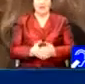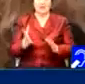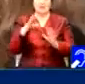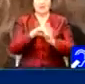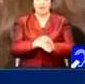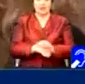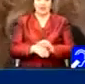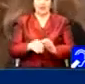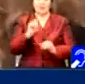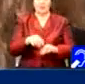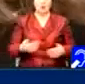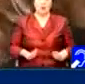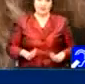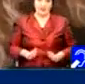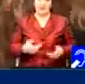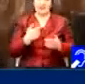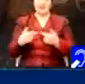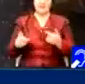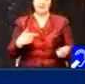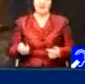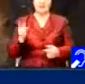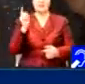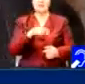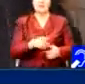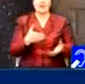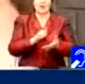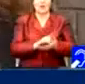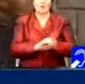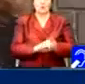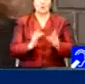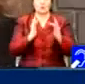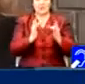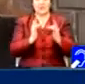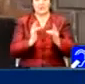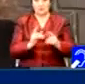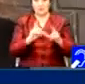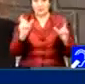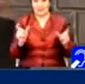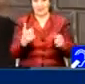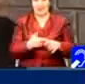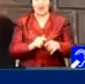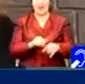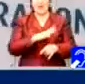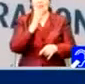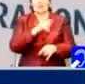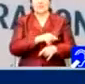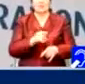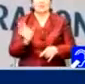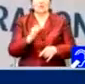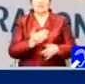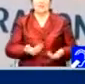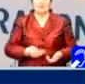integrăm într-o viață diferită de cei care au cunoscut-o în cadrul instituției unde practic și-au petrecut toată viața până